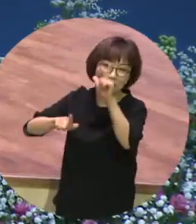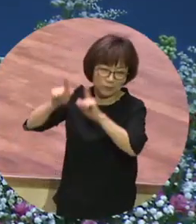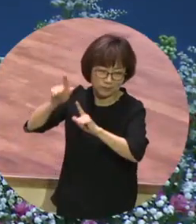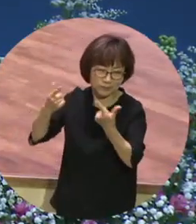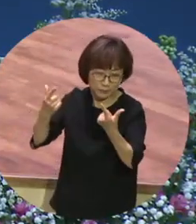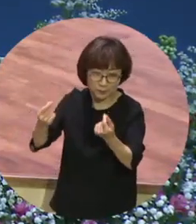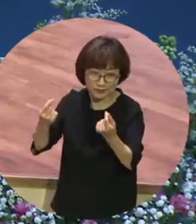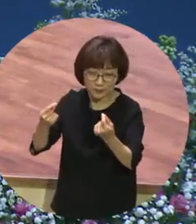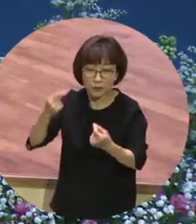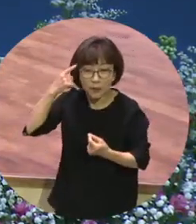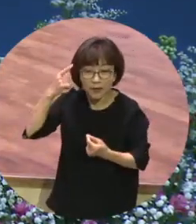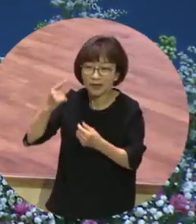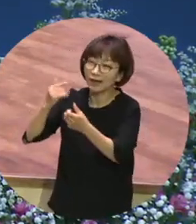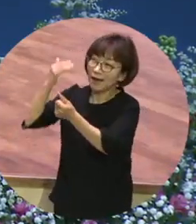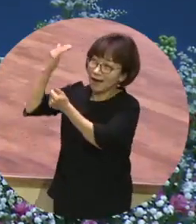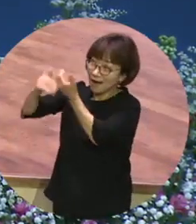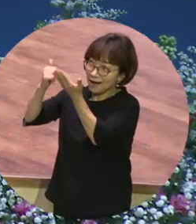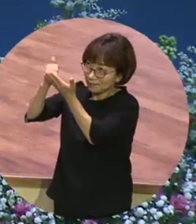위해서